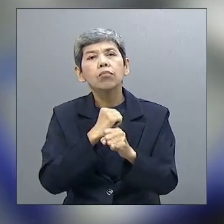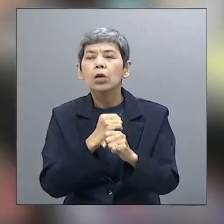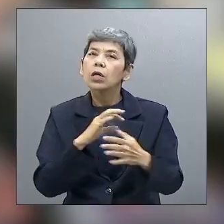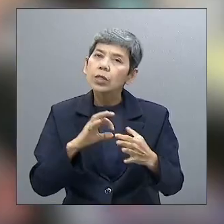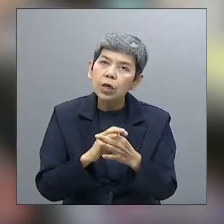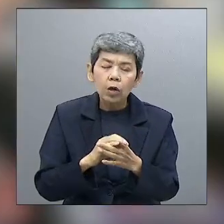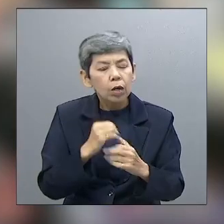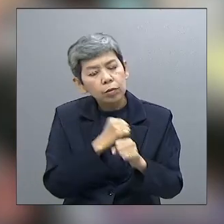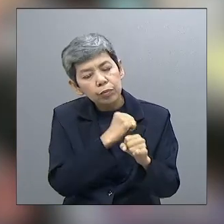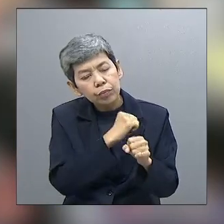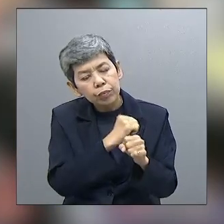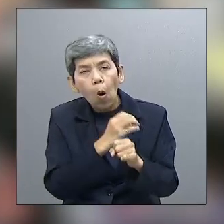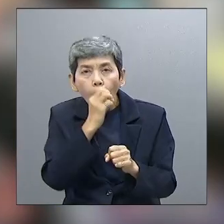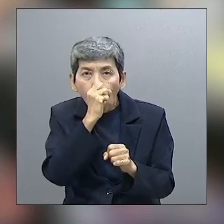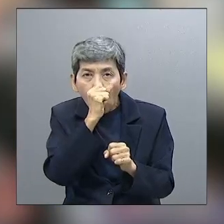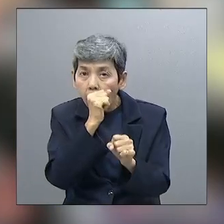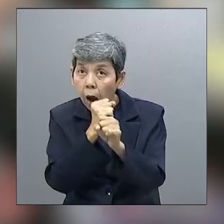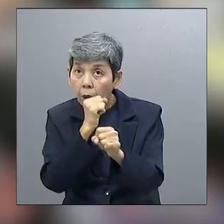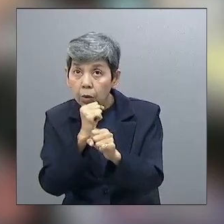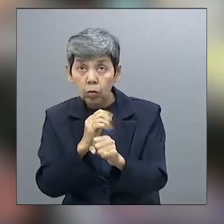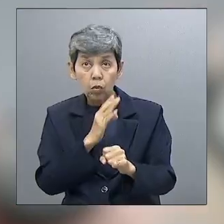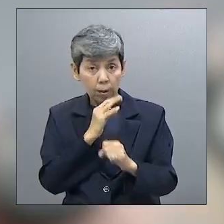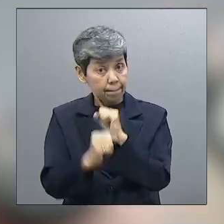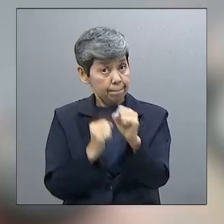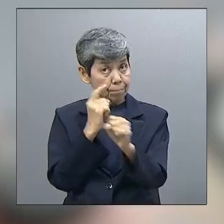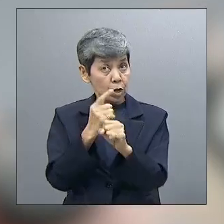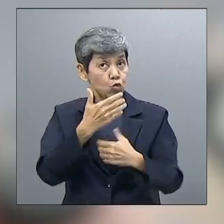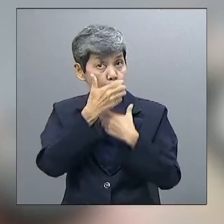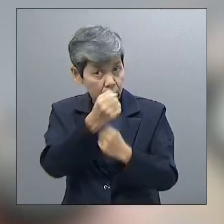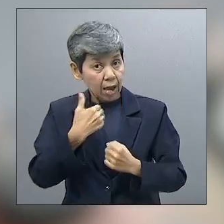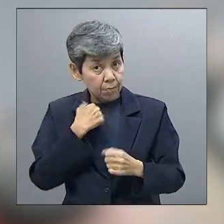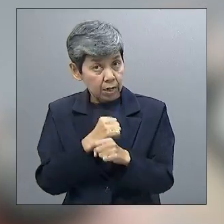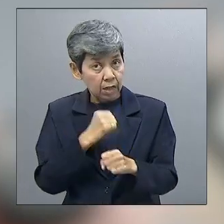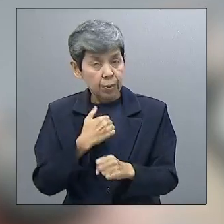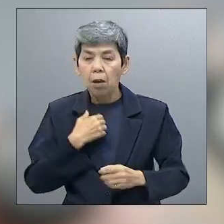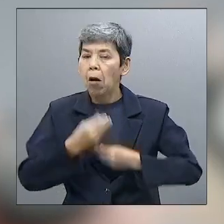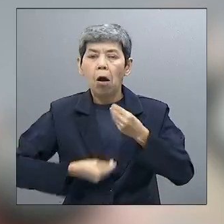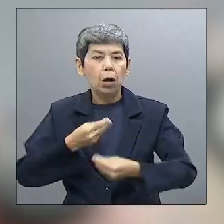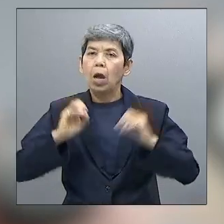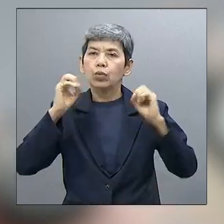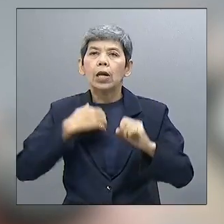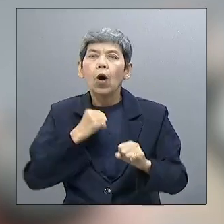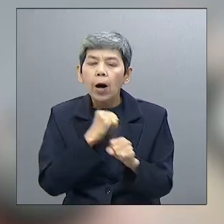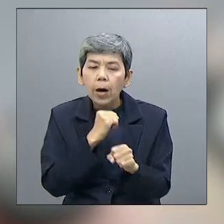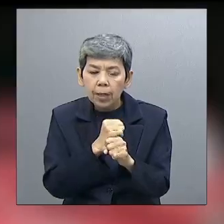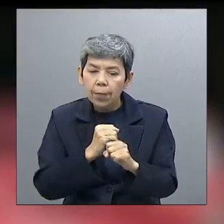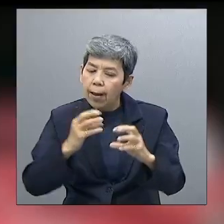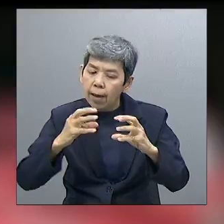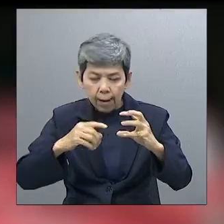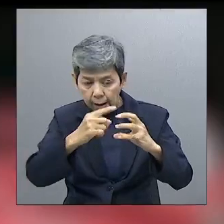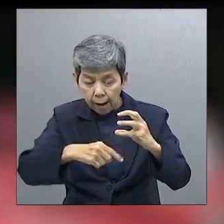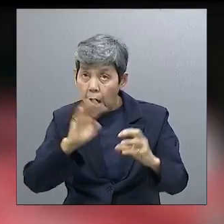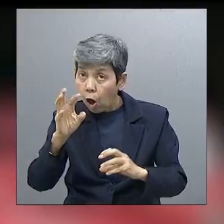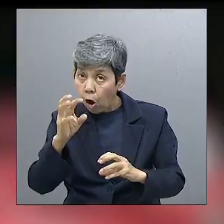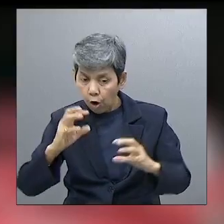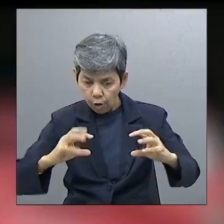น how to มาตลอดแล้วเราก็จะลองเทสดูว่าอ่ะโอเคครบ1ปีแล้วมีคนสนใจงานเราเยอะแต่เราไม่เคยขายเราก็เลยทำในตัวล้อลวดเนี่ยขึ้นมาล้อลวด